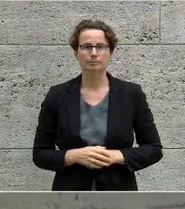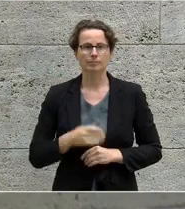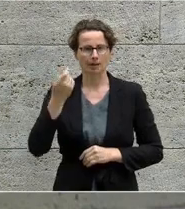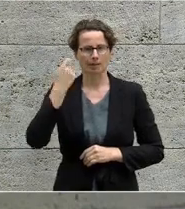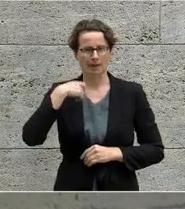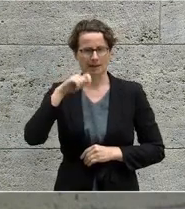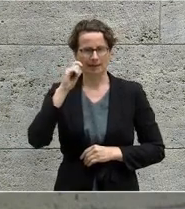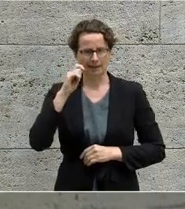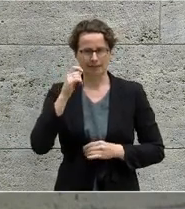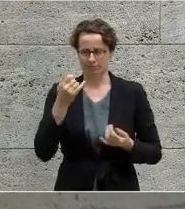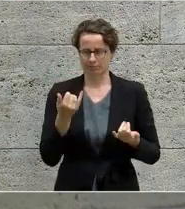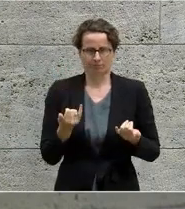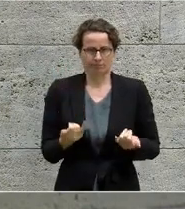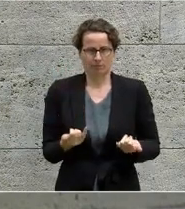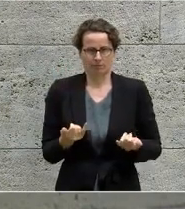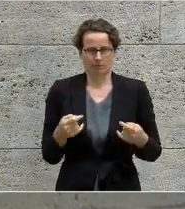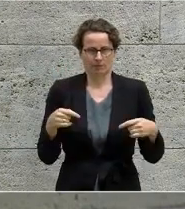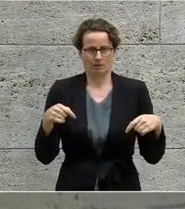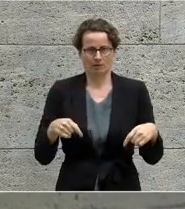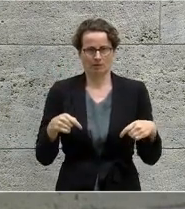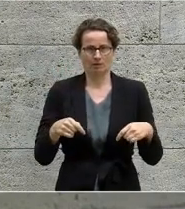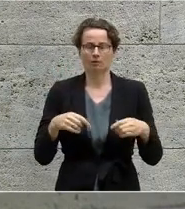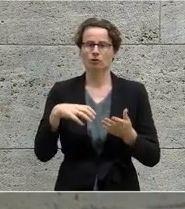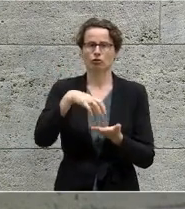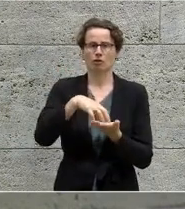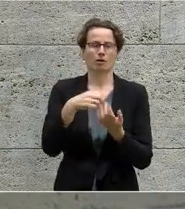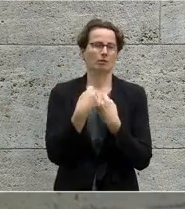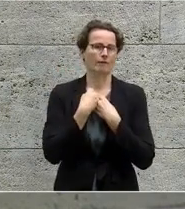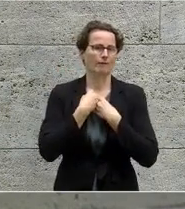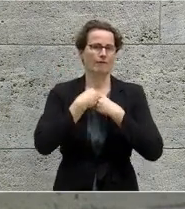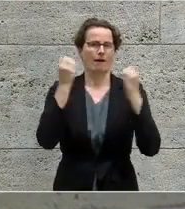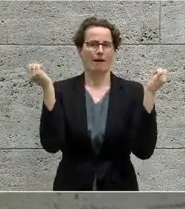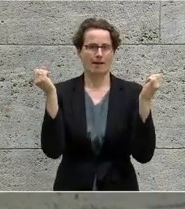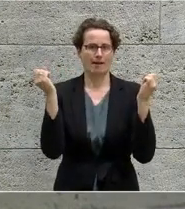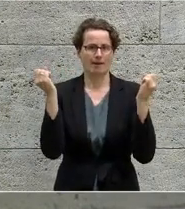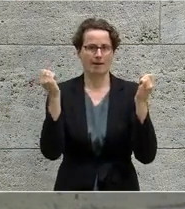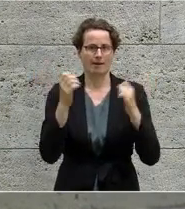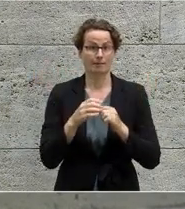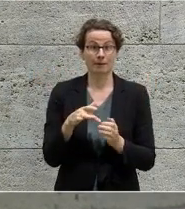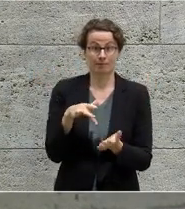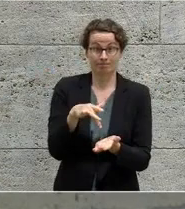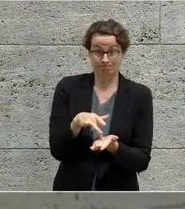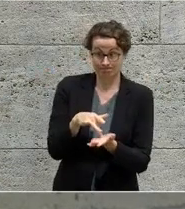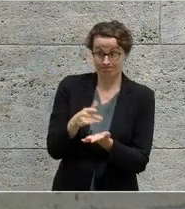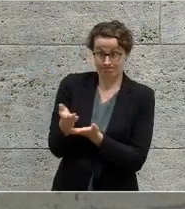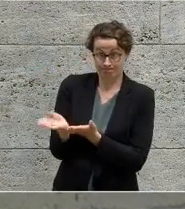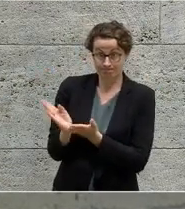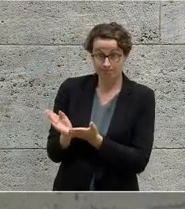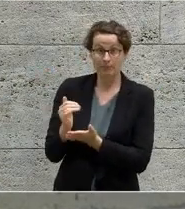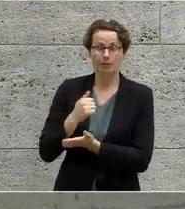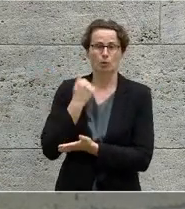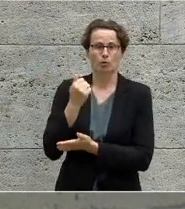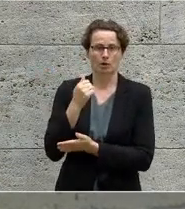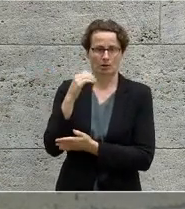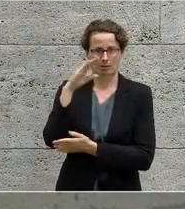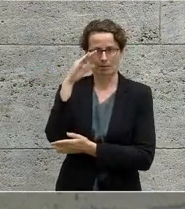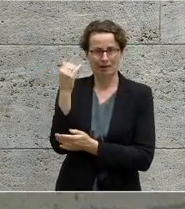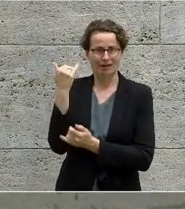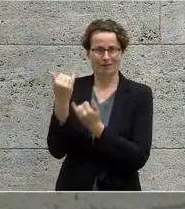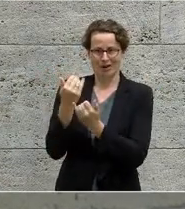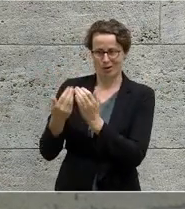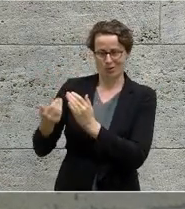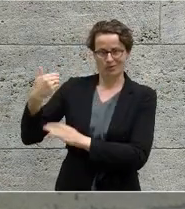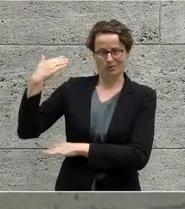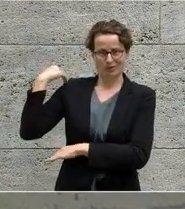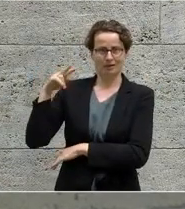Berlin ist heute die Stadt der Freiheit. Und die mutigen Frauen und Männer des 20.